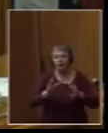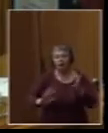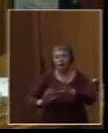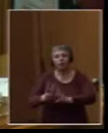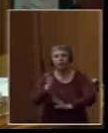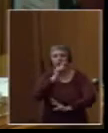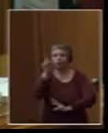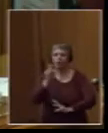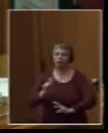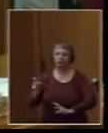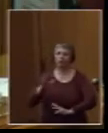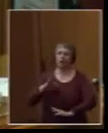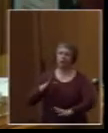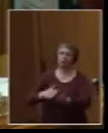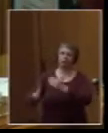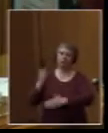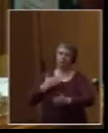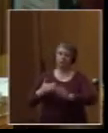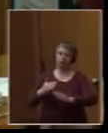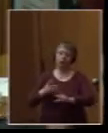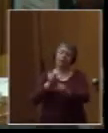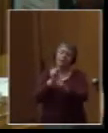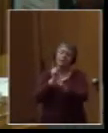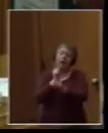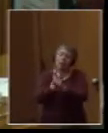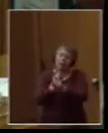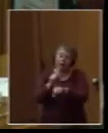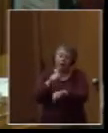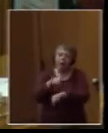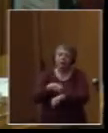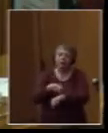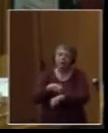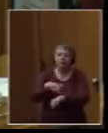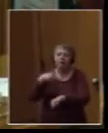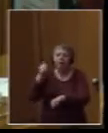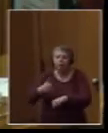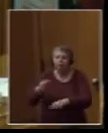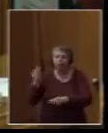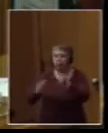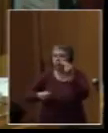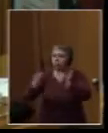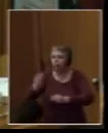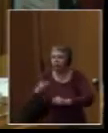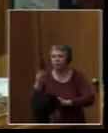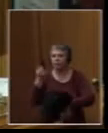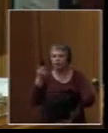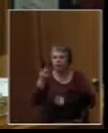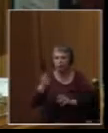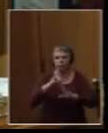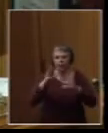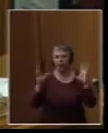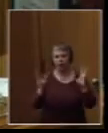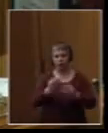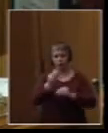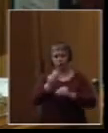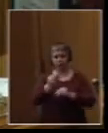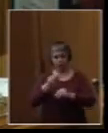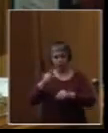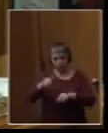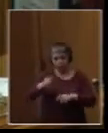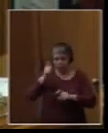αναπηρία και ειδικά στην περίοδο της κοινωνικής και οικονομικής κρίσης που διανύουμε. Δεσμεύεται να